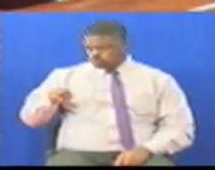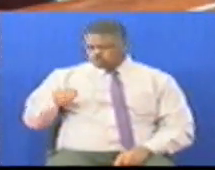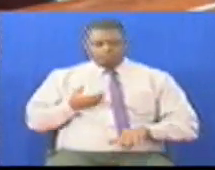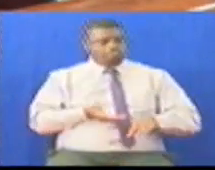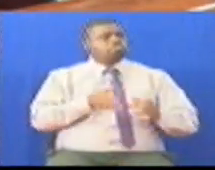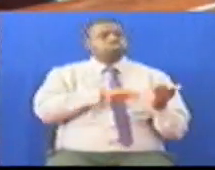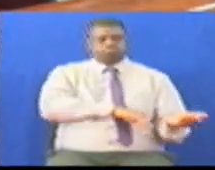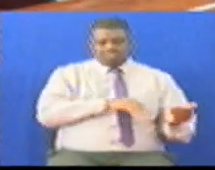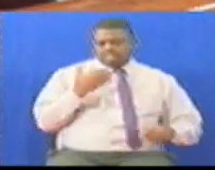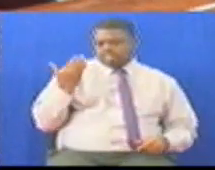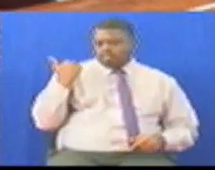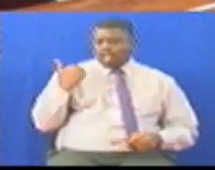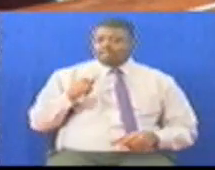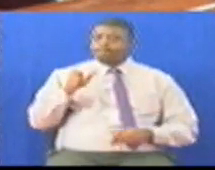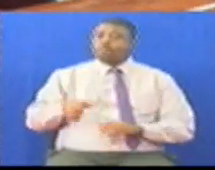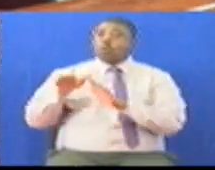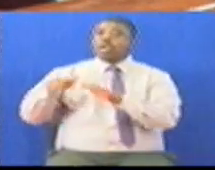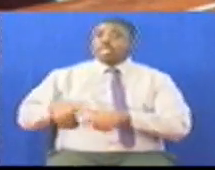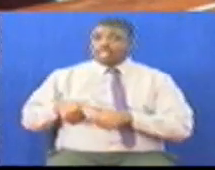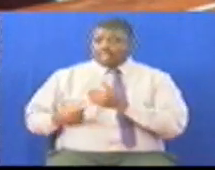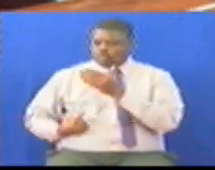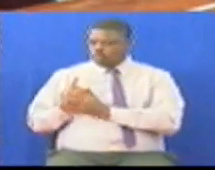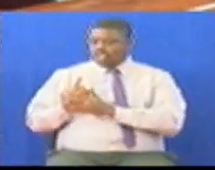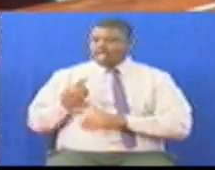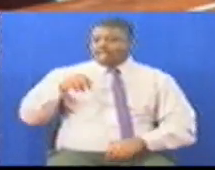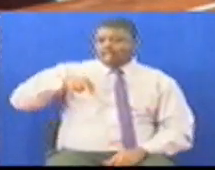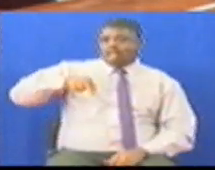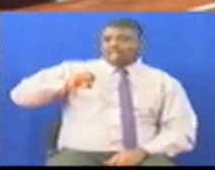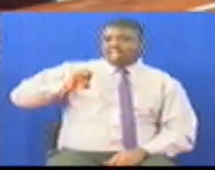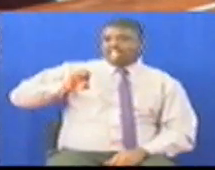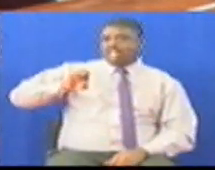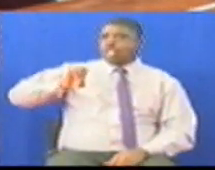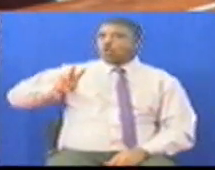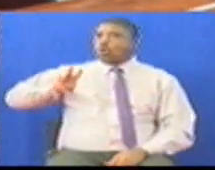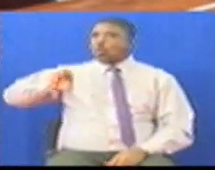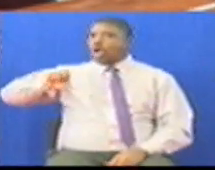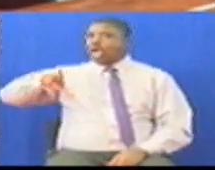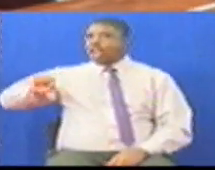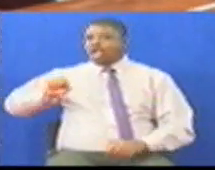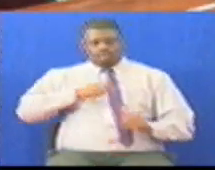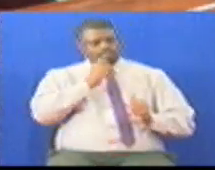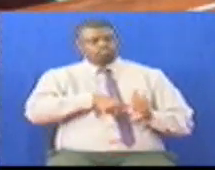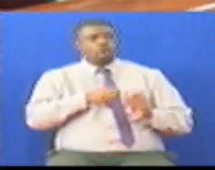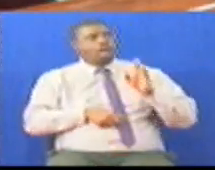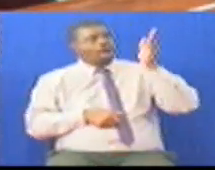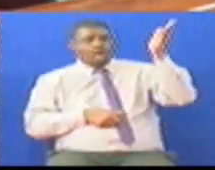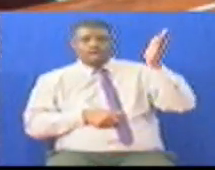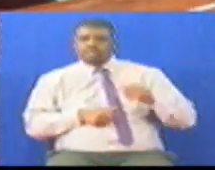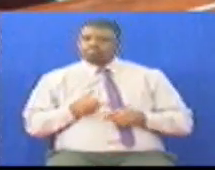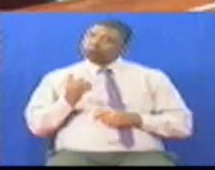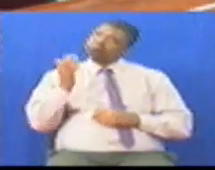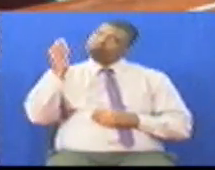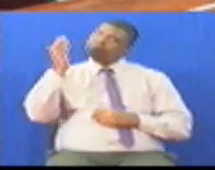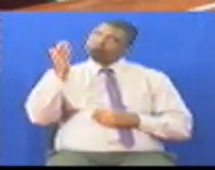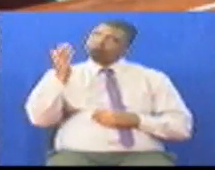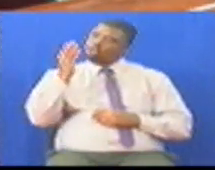vijijini uliotokea tarehe 15 Januari 2020. Tunamuomba Mwenyezi Mungu aiweke roho ya marehemu mahala